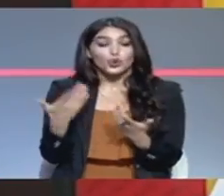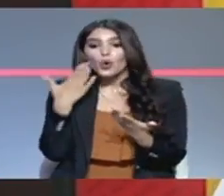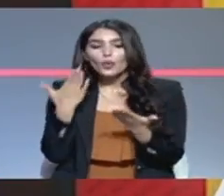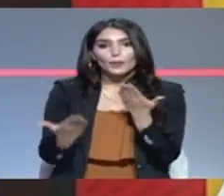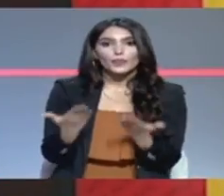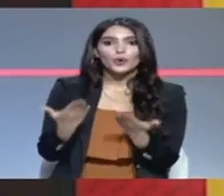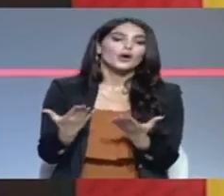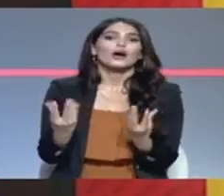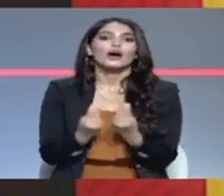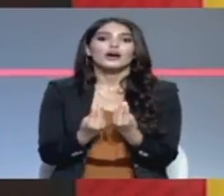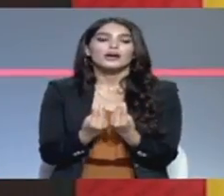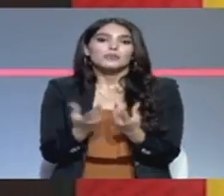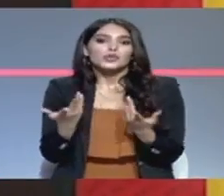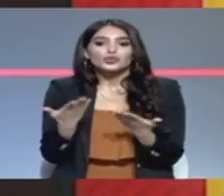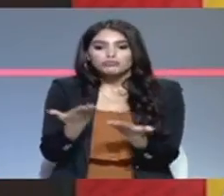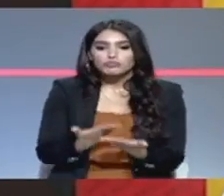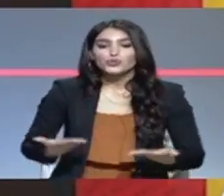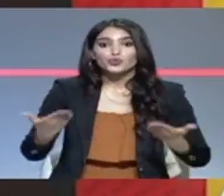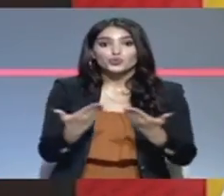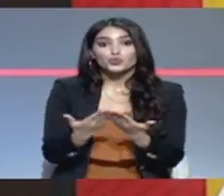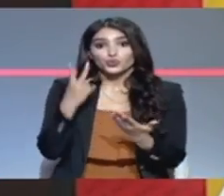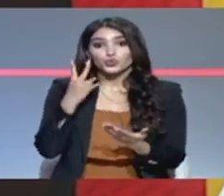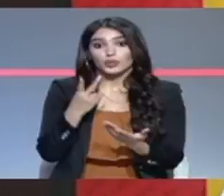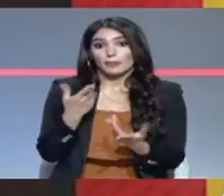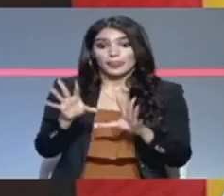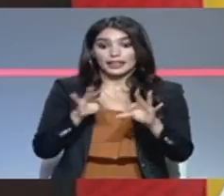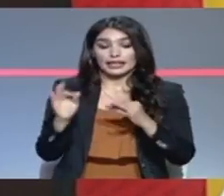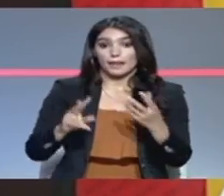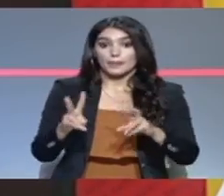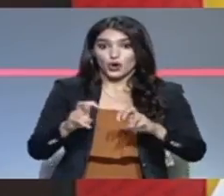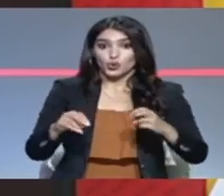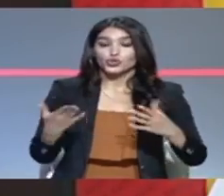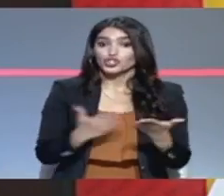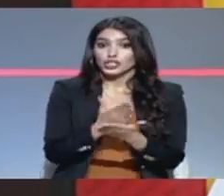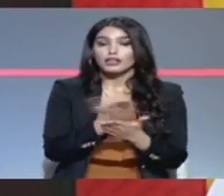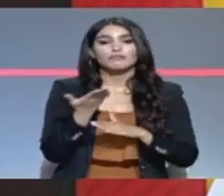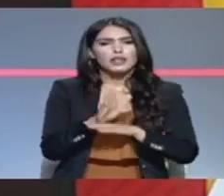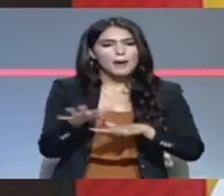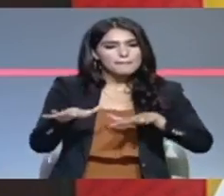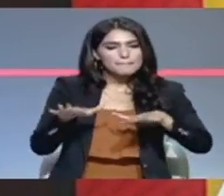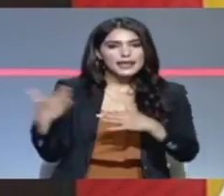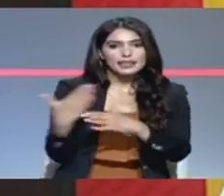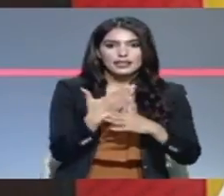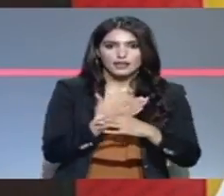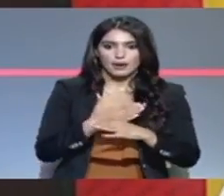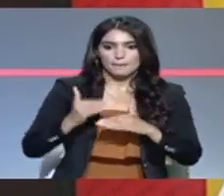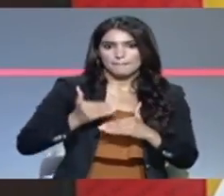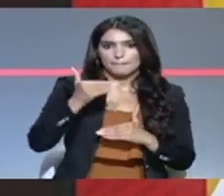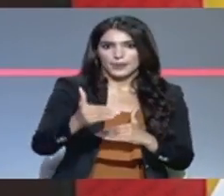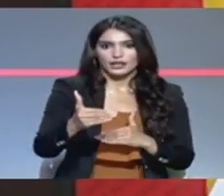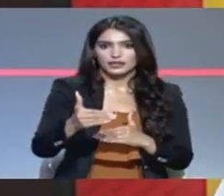مقارنة بين المنشود بين الموجود، لنا أنه من خلال الدراسة هذه نجم نحدد استراتيجيات للتدخل فيما بعد